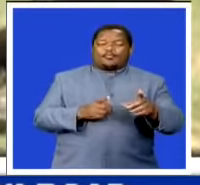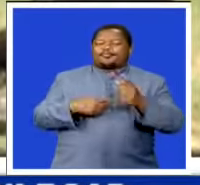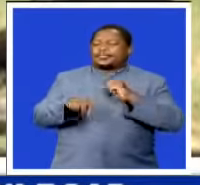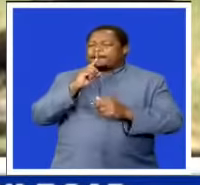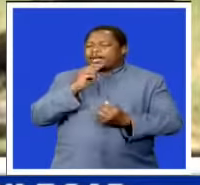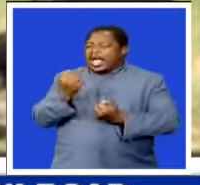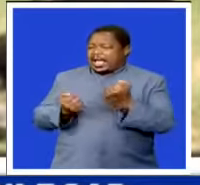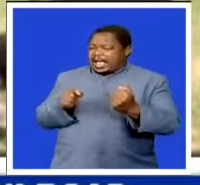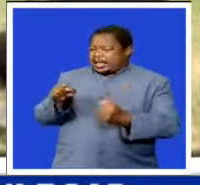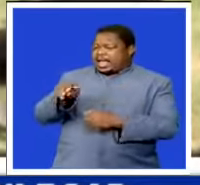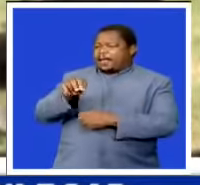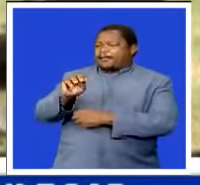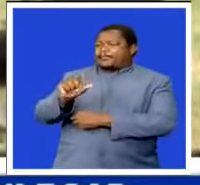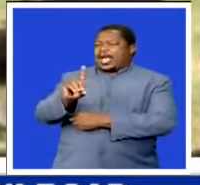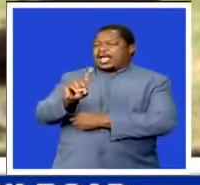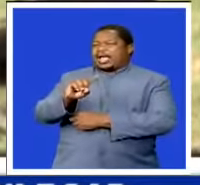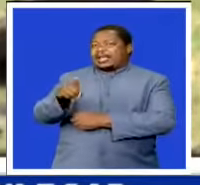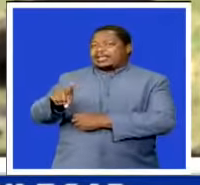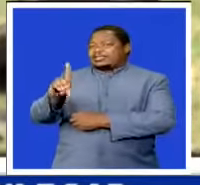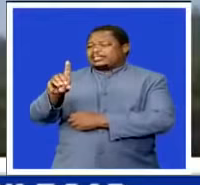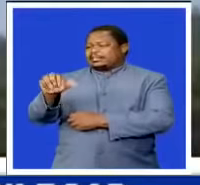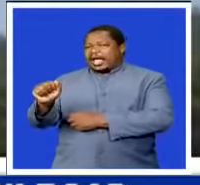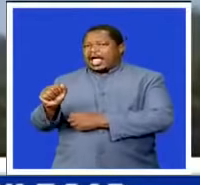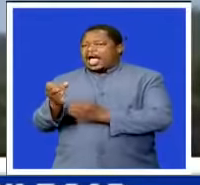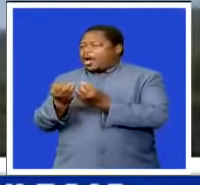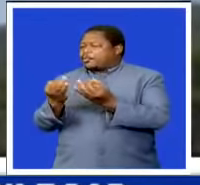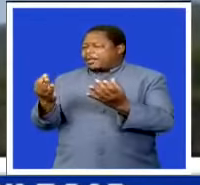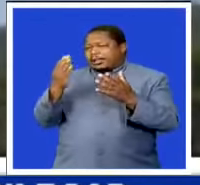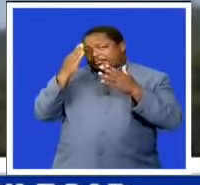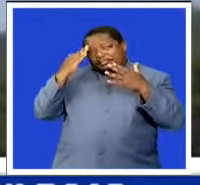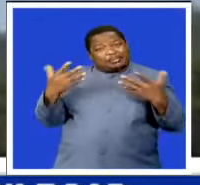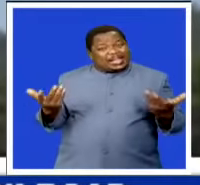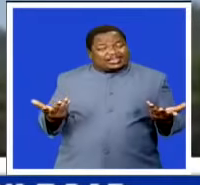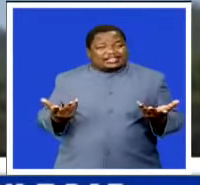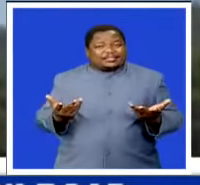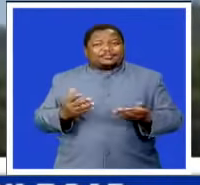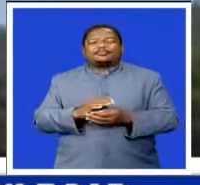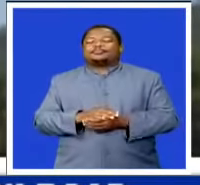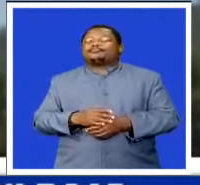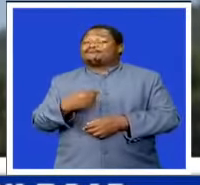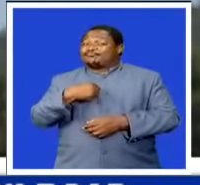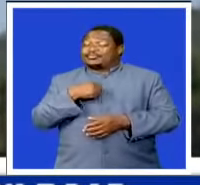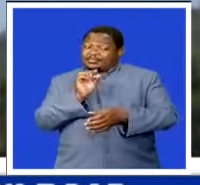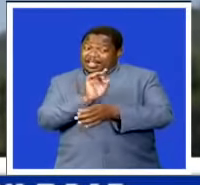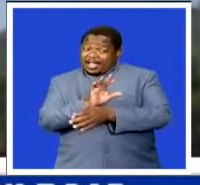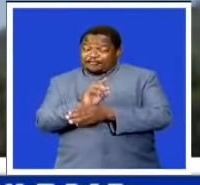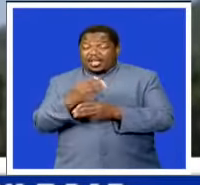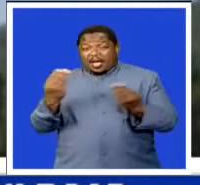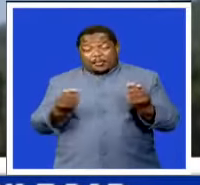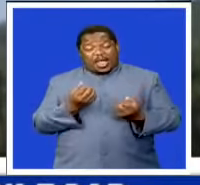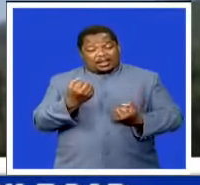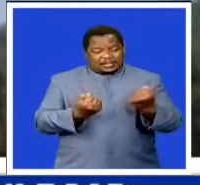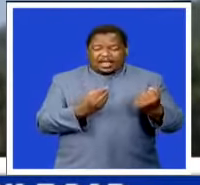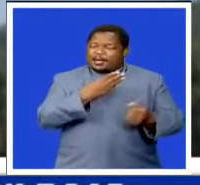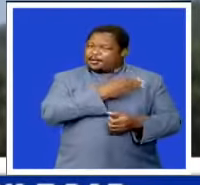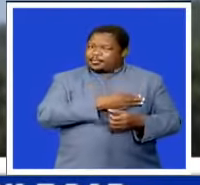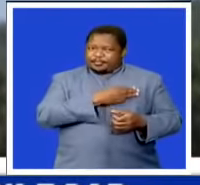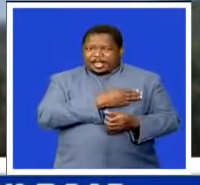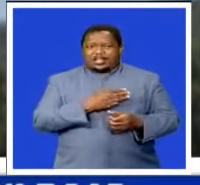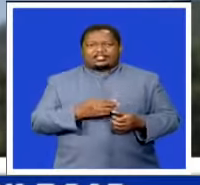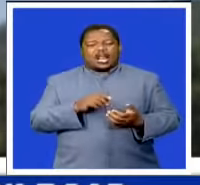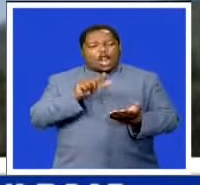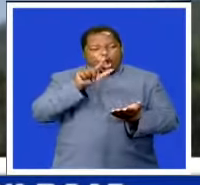kuse bebabangakhe bacela abashayile kwenze sibaqwayise ukuthi balandzele impawu emgwaqo nemthetho emigwaqo